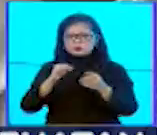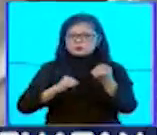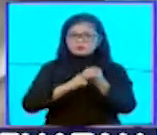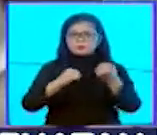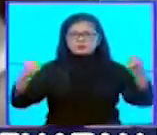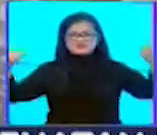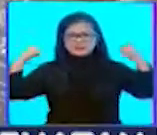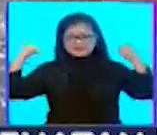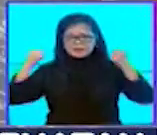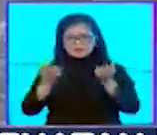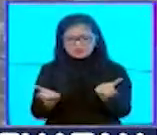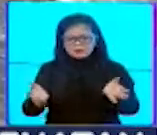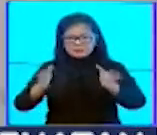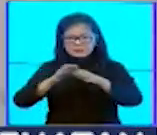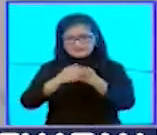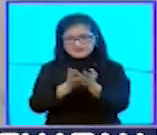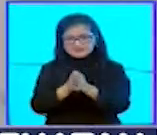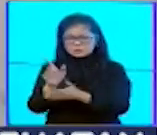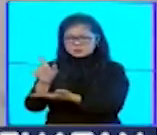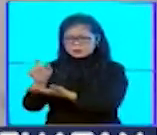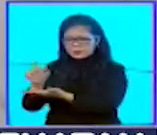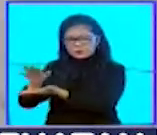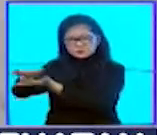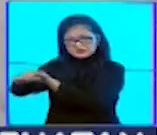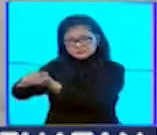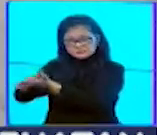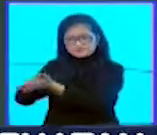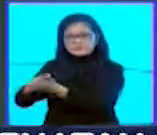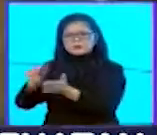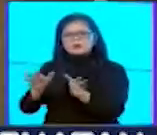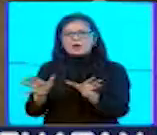pencuci tangan dan ketersediaan hand sanitizer di setiap dinding depan kelas.